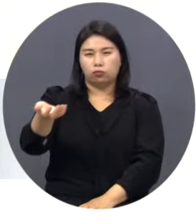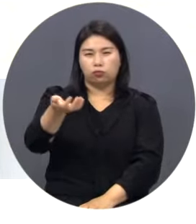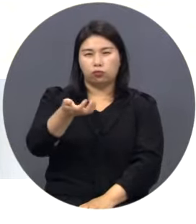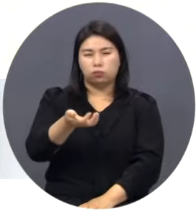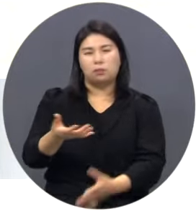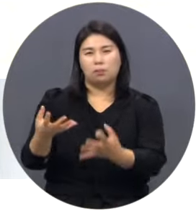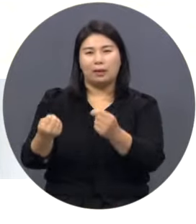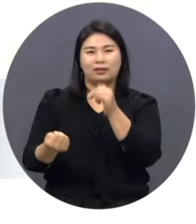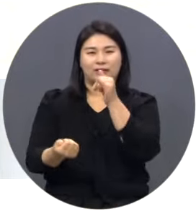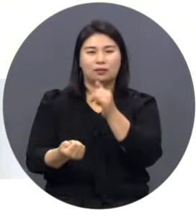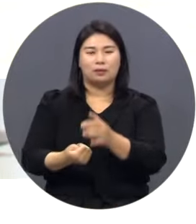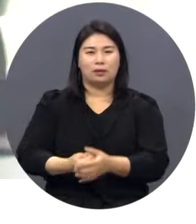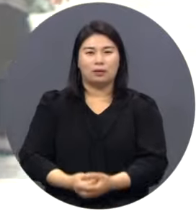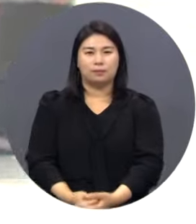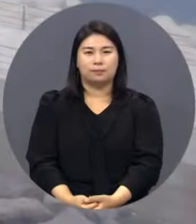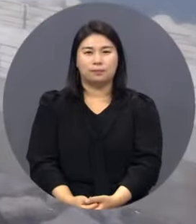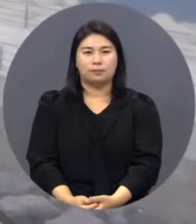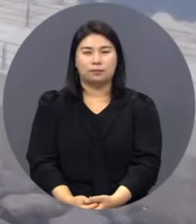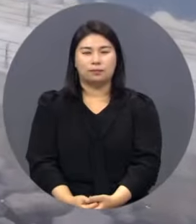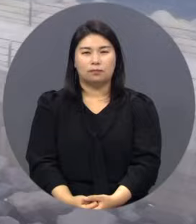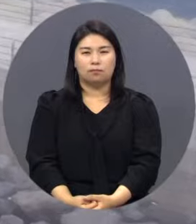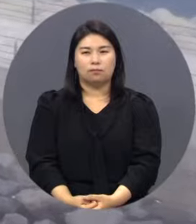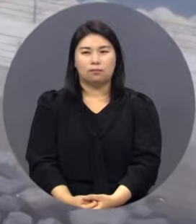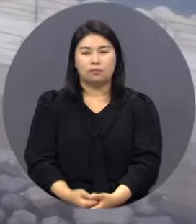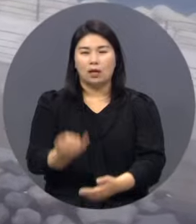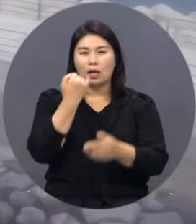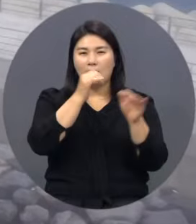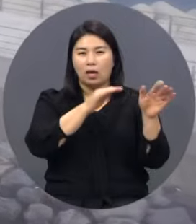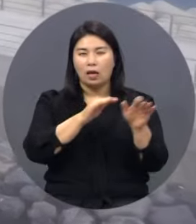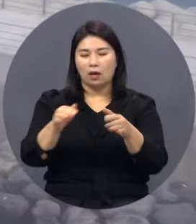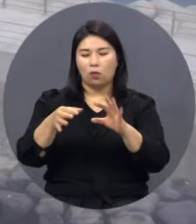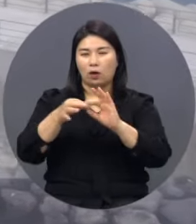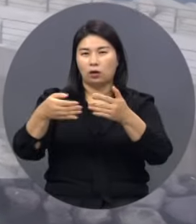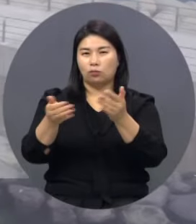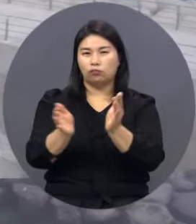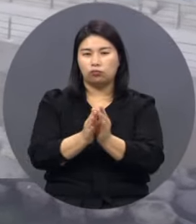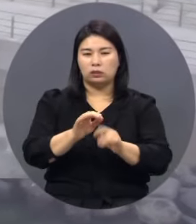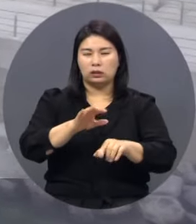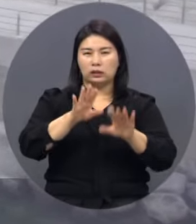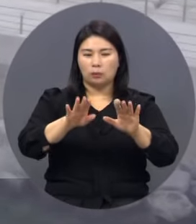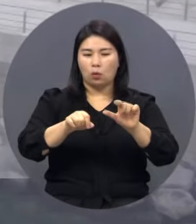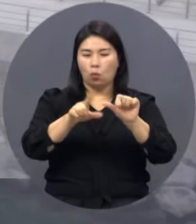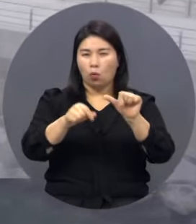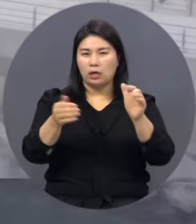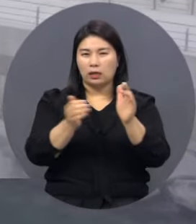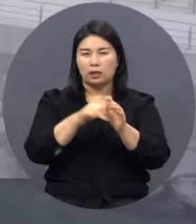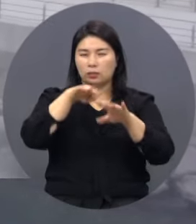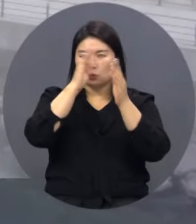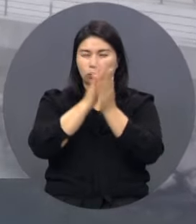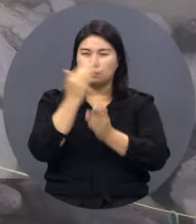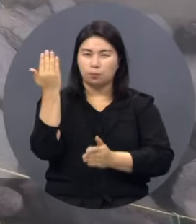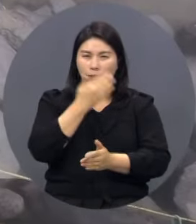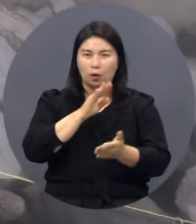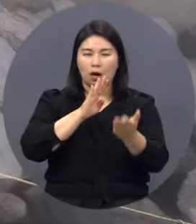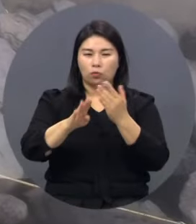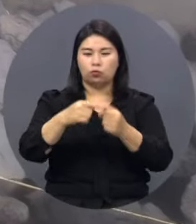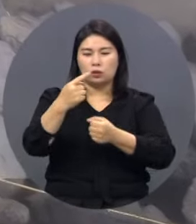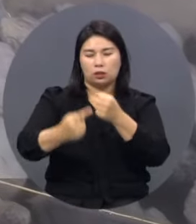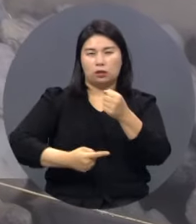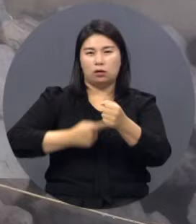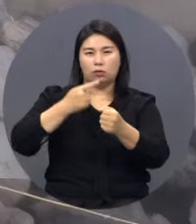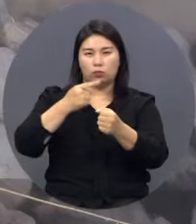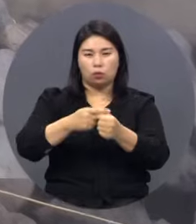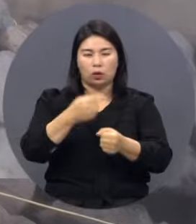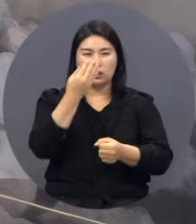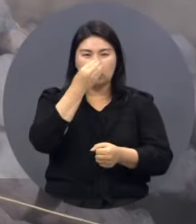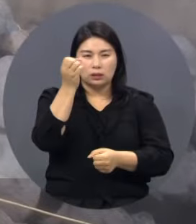쓰레기들이 많이 있는 것으로 파악되고 있습니다. 해양수산부는 이달까지 쌓인 쓰레기를 모두 치우고 1년 동안 쓰레기 유입